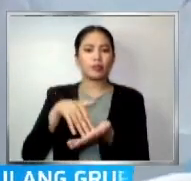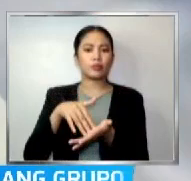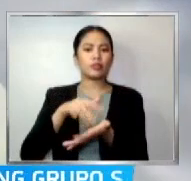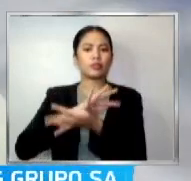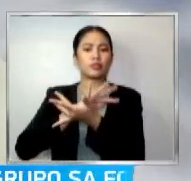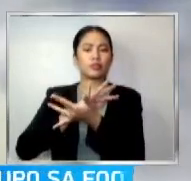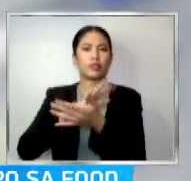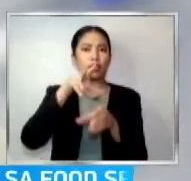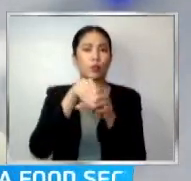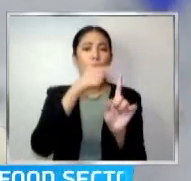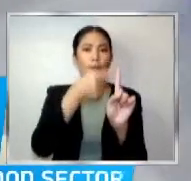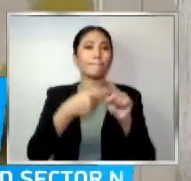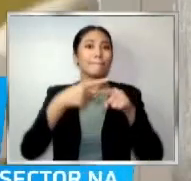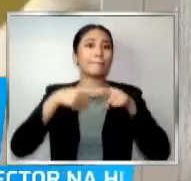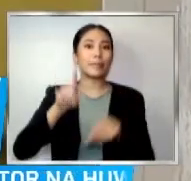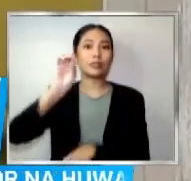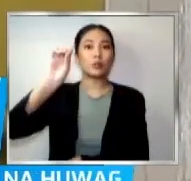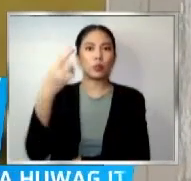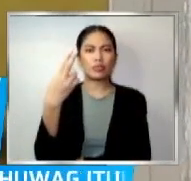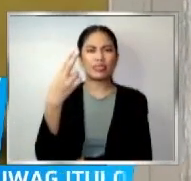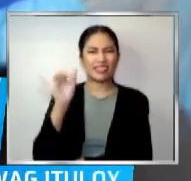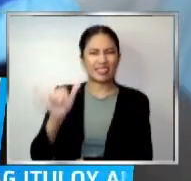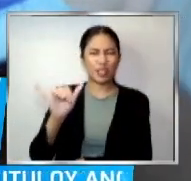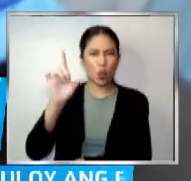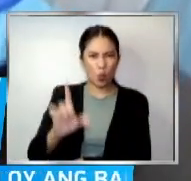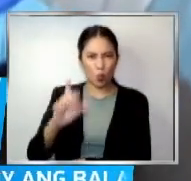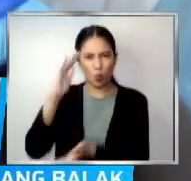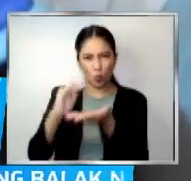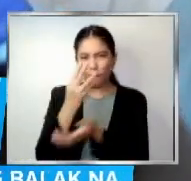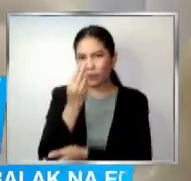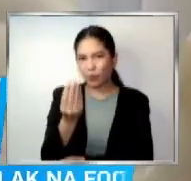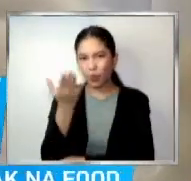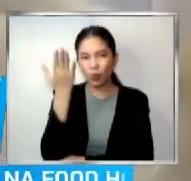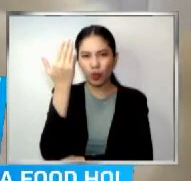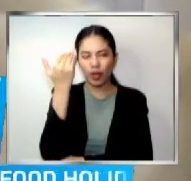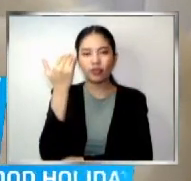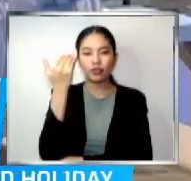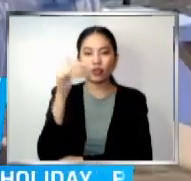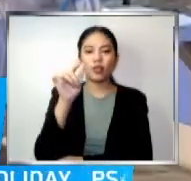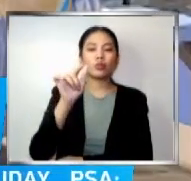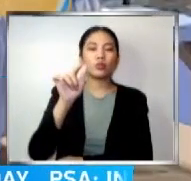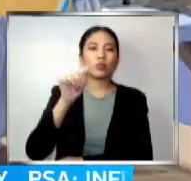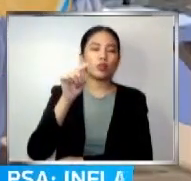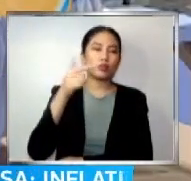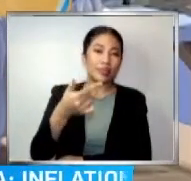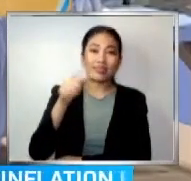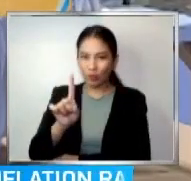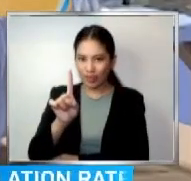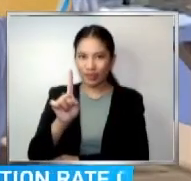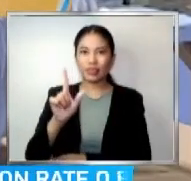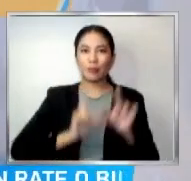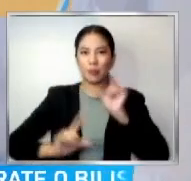sa DOH, mababa ang bilang dahil 21 lab ang hindi nagsumite ng datos nitong linggo. Malayo rin ang